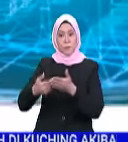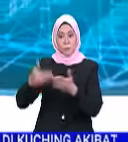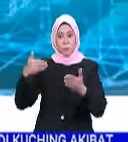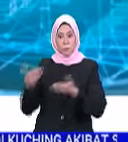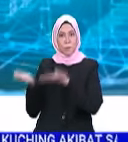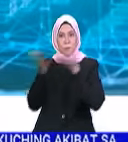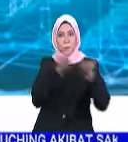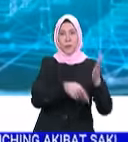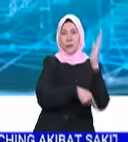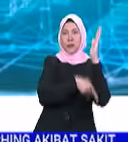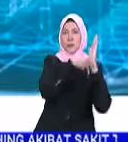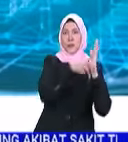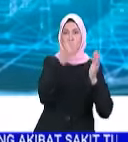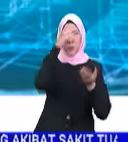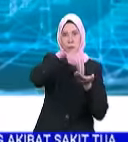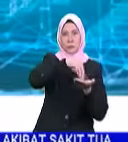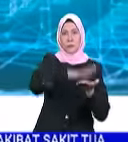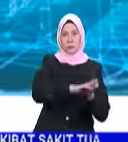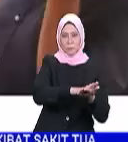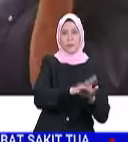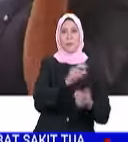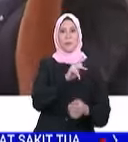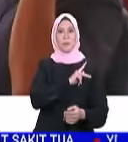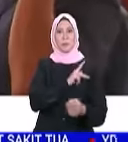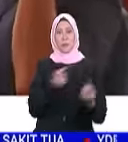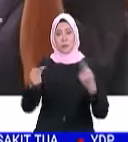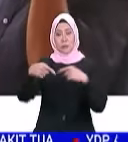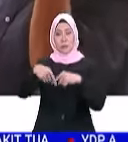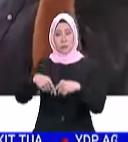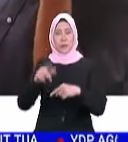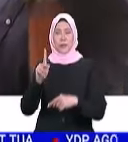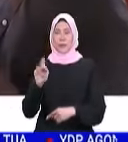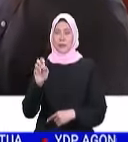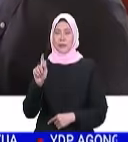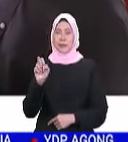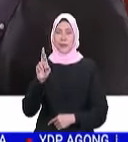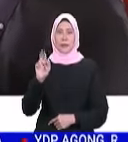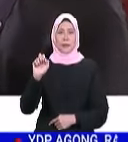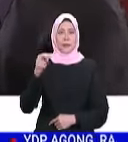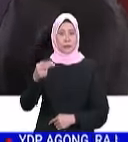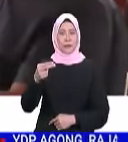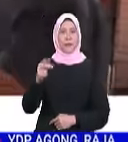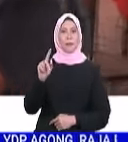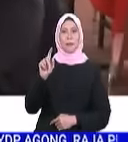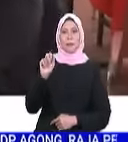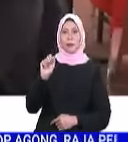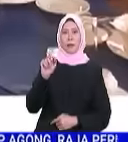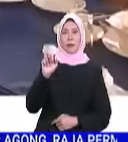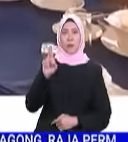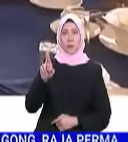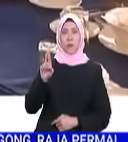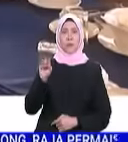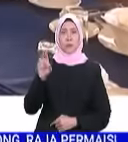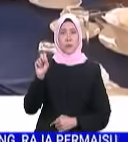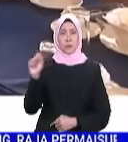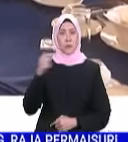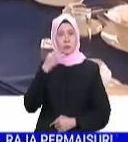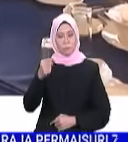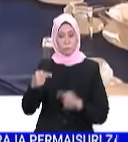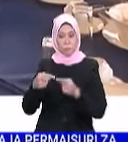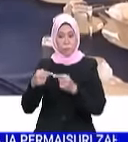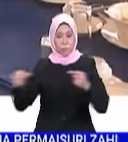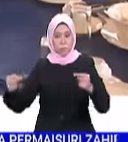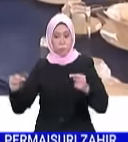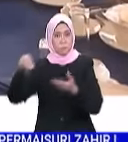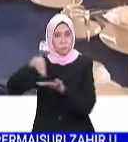ke Parlimen untuk dimuktamadkan. Ketua UMNO bahagian Ketereh, Tan Sri Anwar Musa berpandangan kata putus tidak boleh